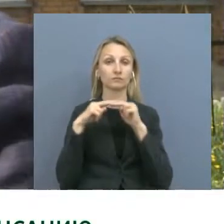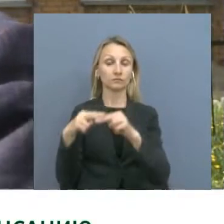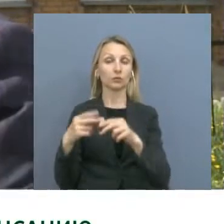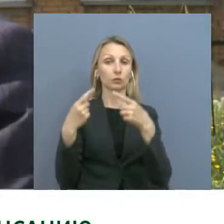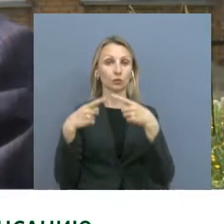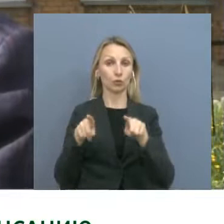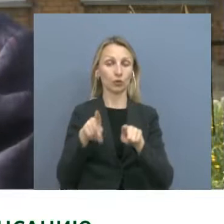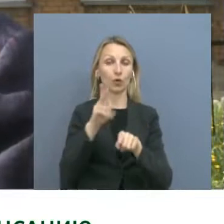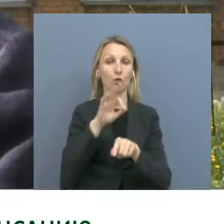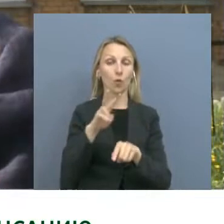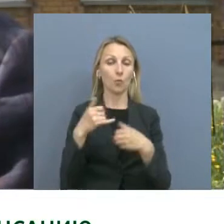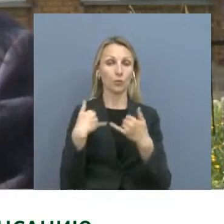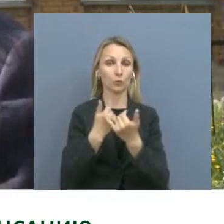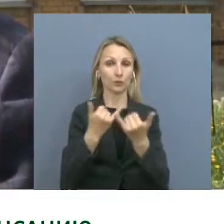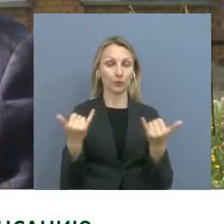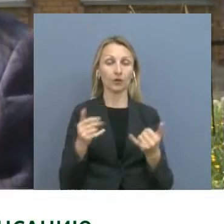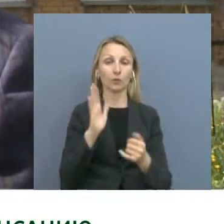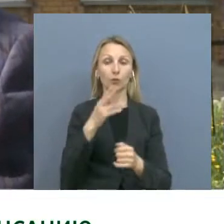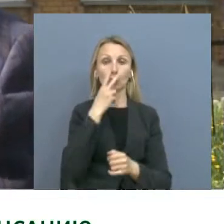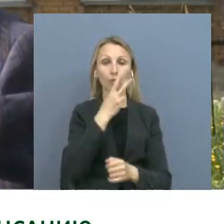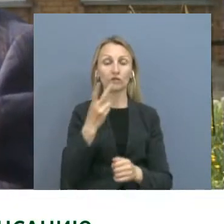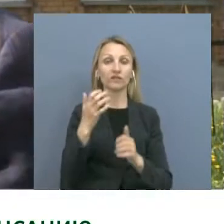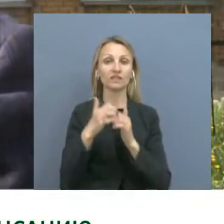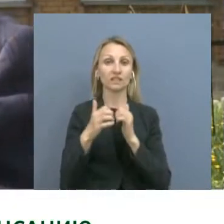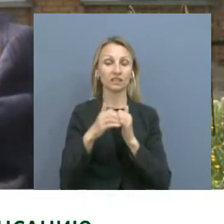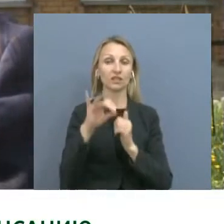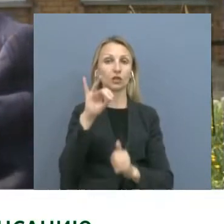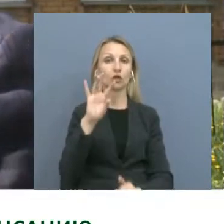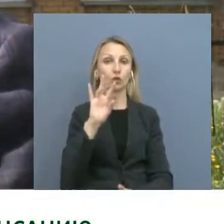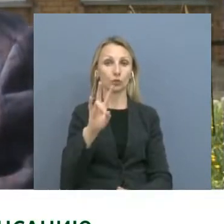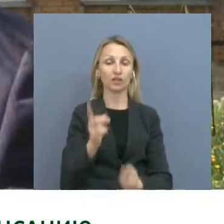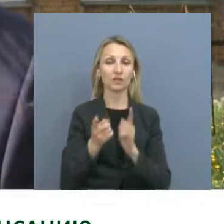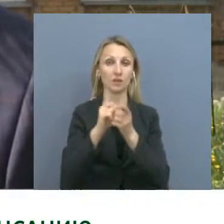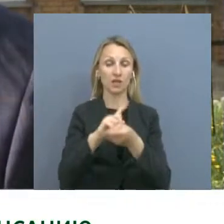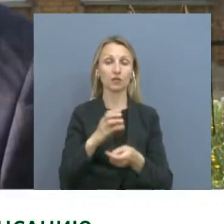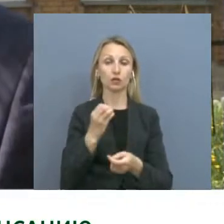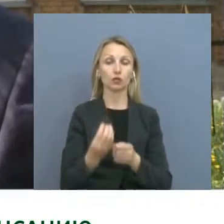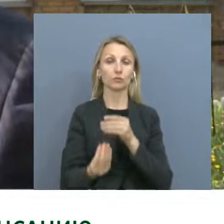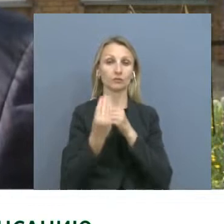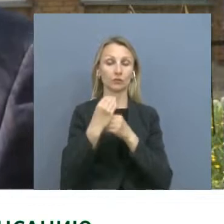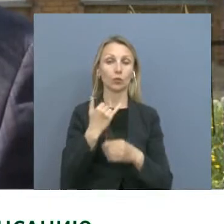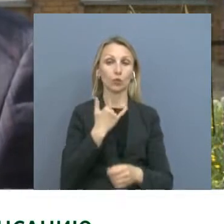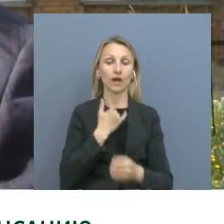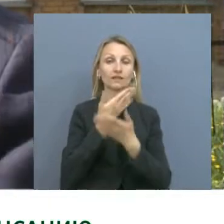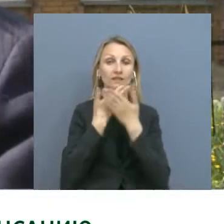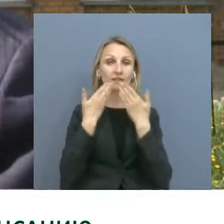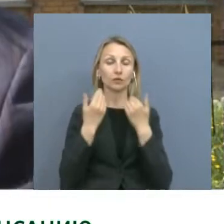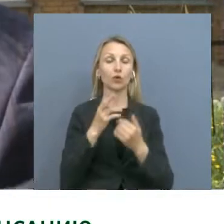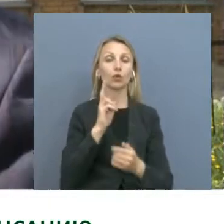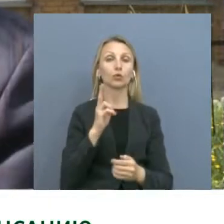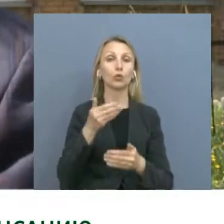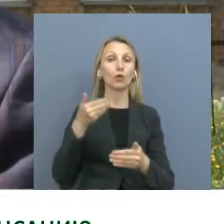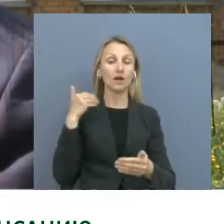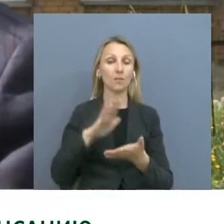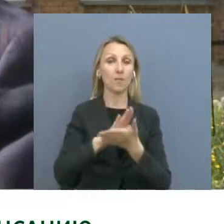Реальные потребители увидят эти суммы в середине июня. Изменения и дополнения к нам еще не поступили. Для тех, кто по предыдущему положению